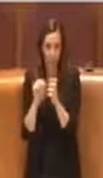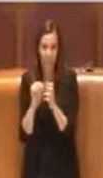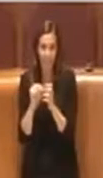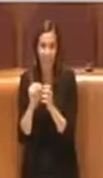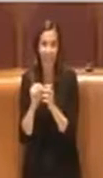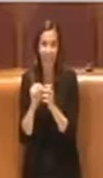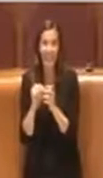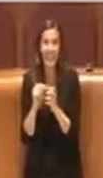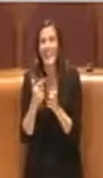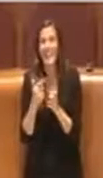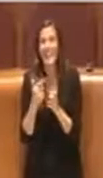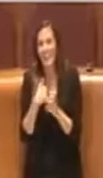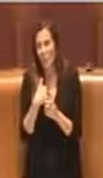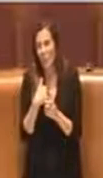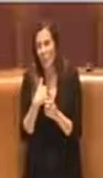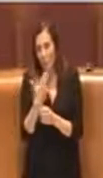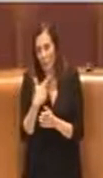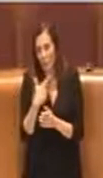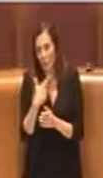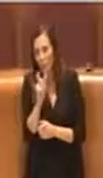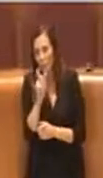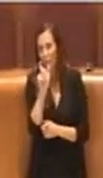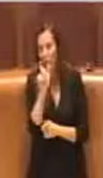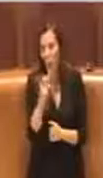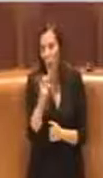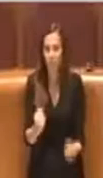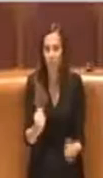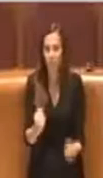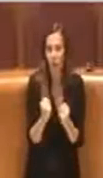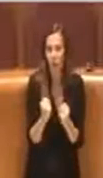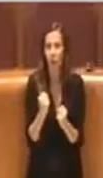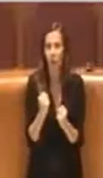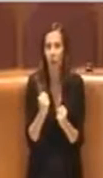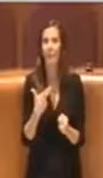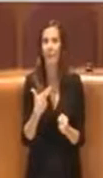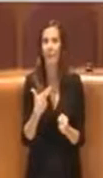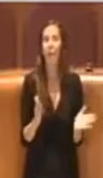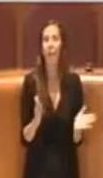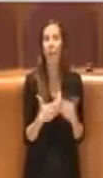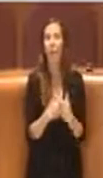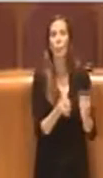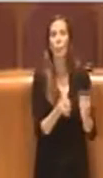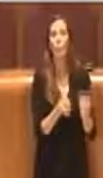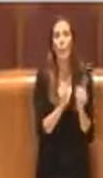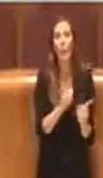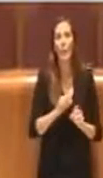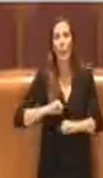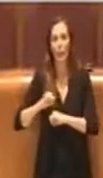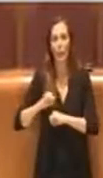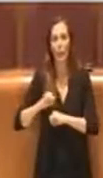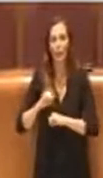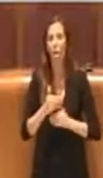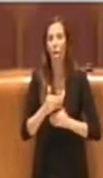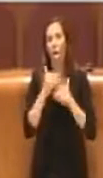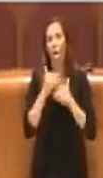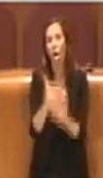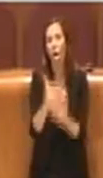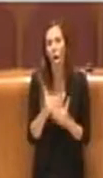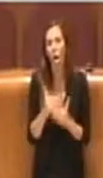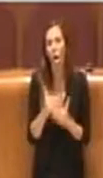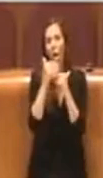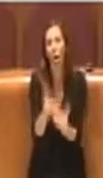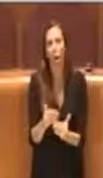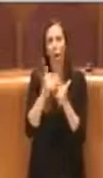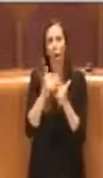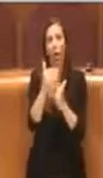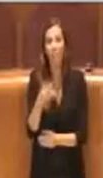forse userò parole un po' forti, ma sia la classe politica che la classe dirigente hanno rimandato per 22 anni, quindi oggi bisogna, insomma,